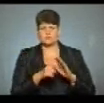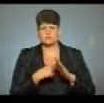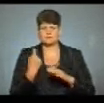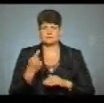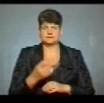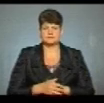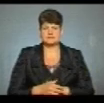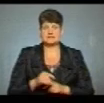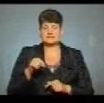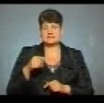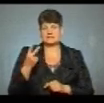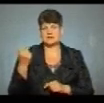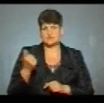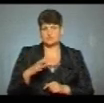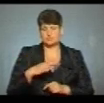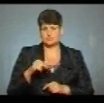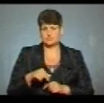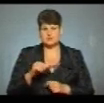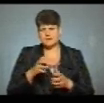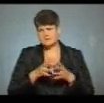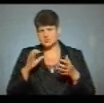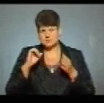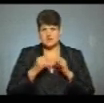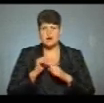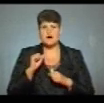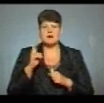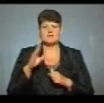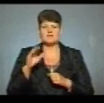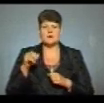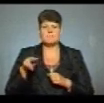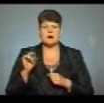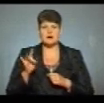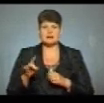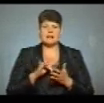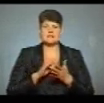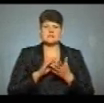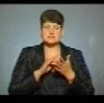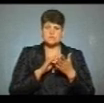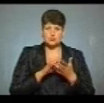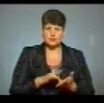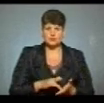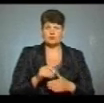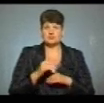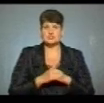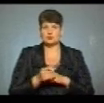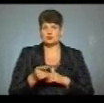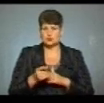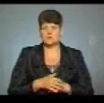тих два тижні, що я тут була, найбільше запам'ятався аквапарк, як екскурсія по вечірньому